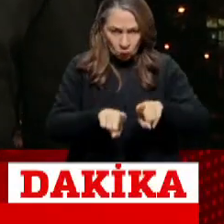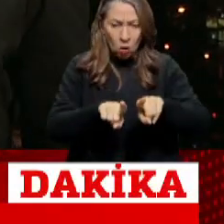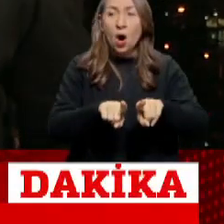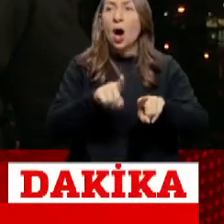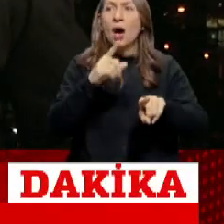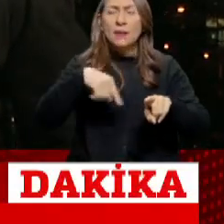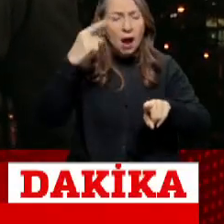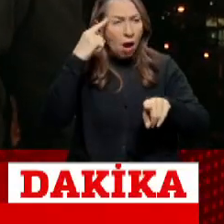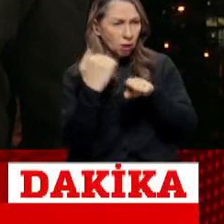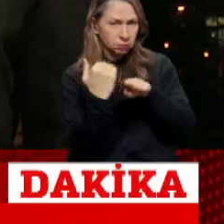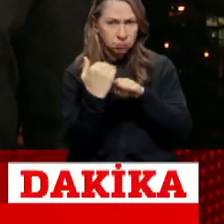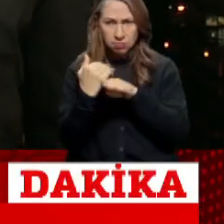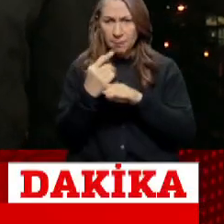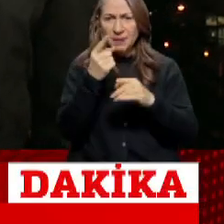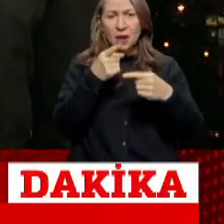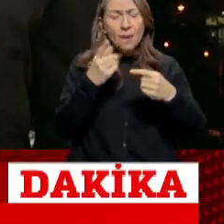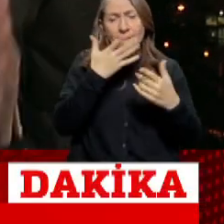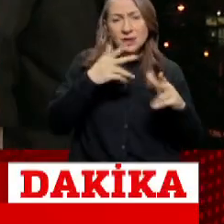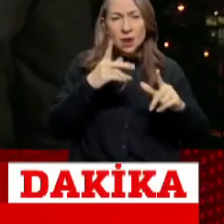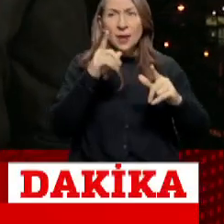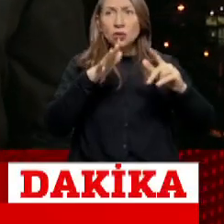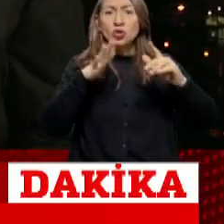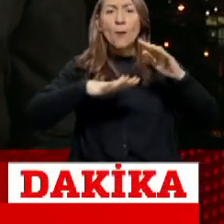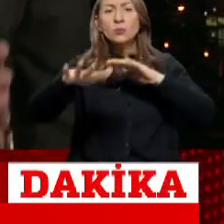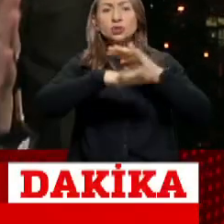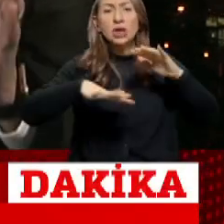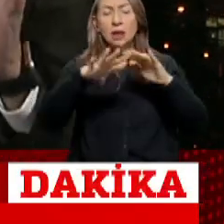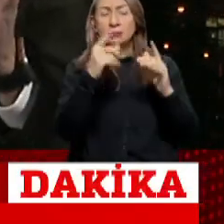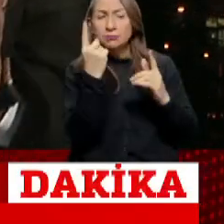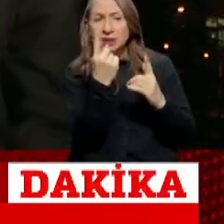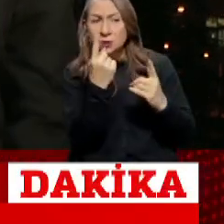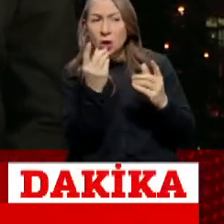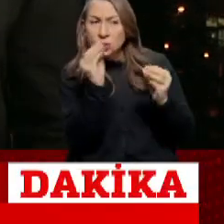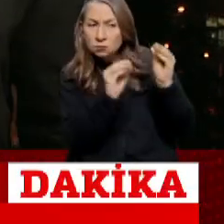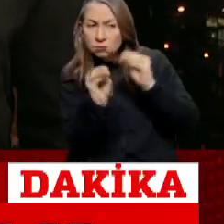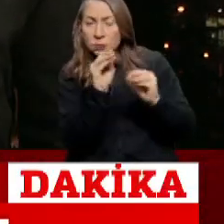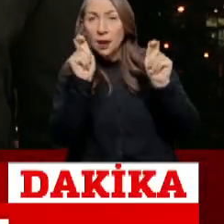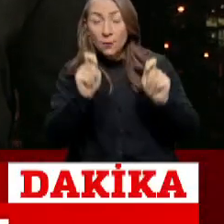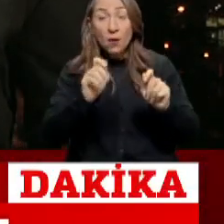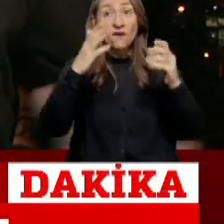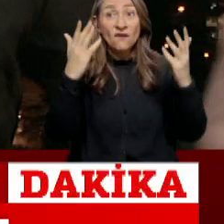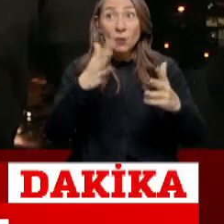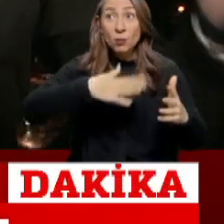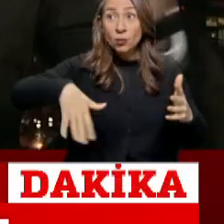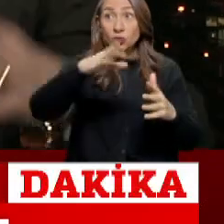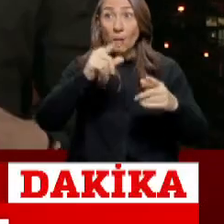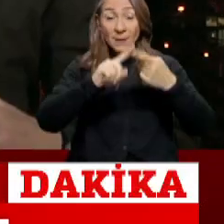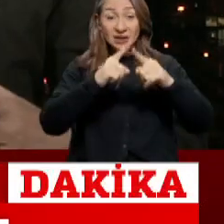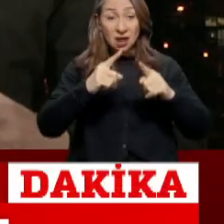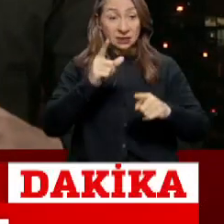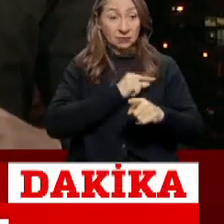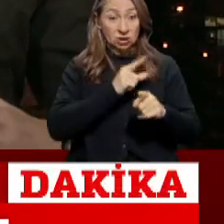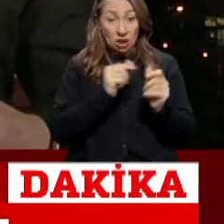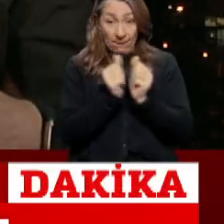Asgari müştereklerde birleşiyor. Bir toplumsal akt yapıyor. Toplumsal bir konsensüs yapıyor. Ve bütün o partilerin